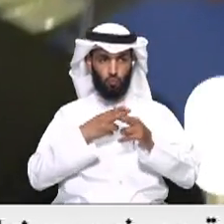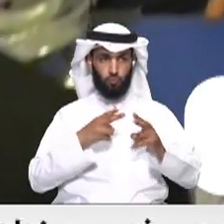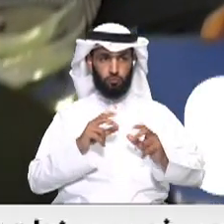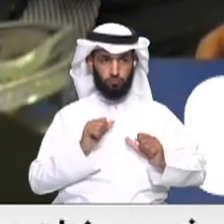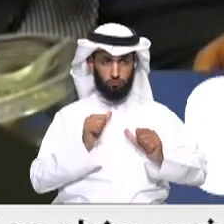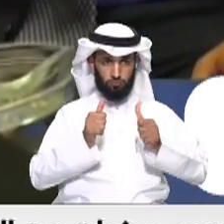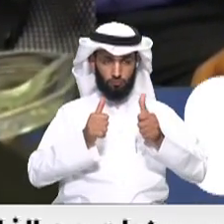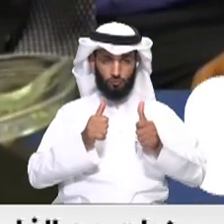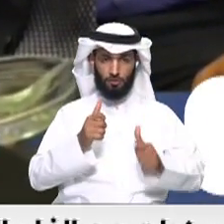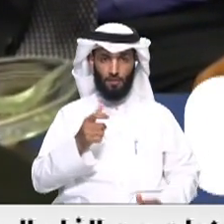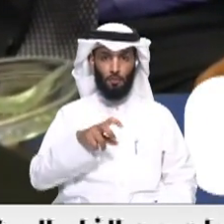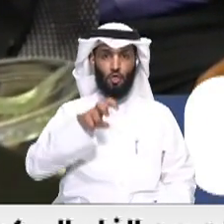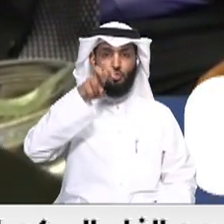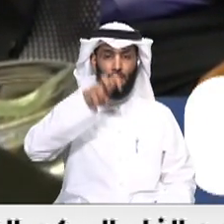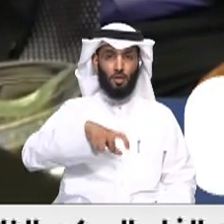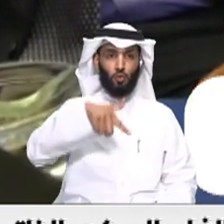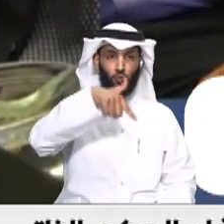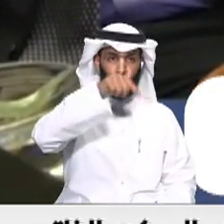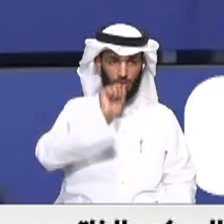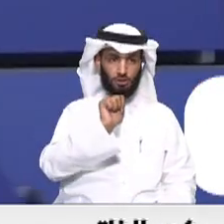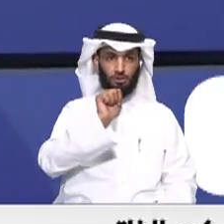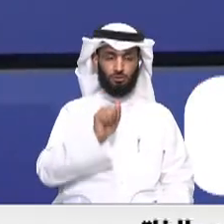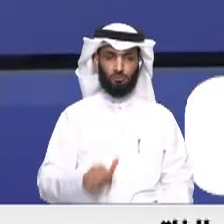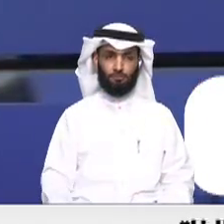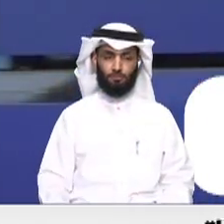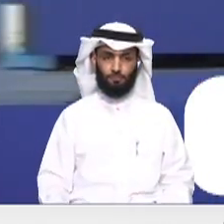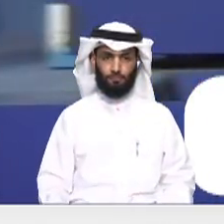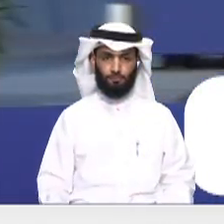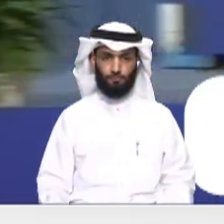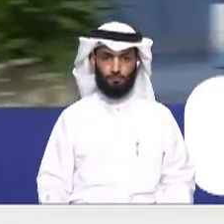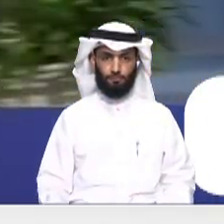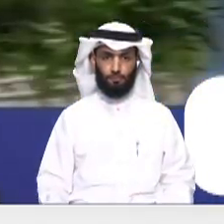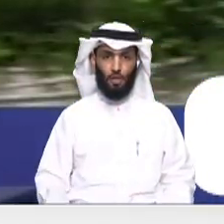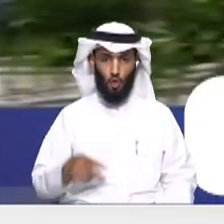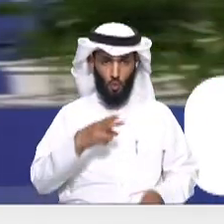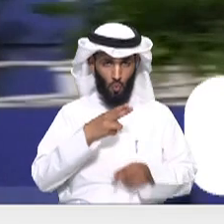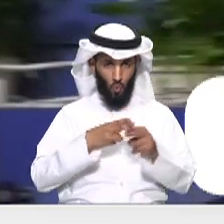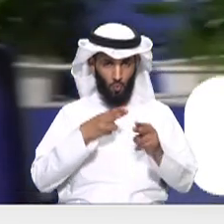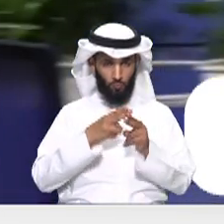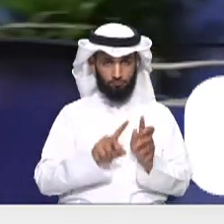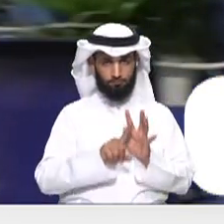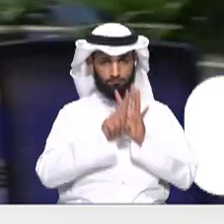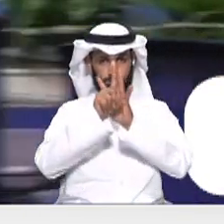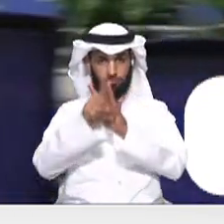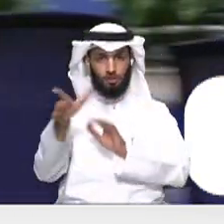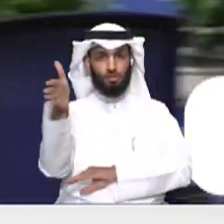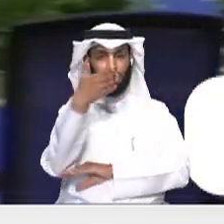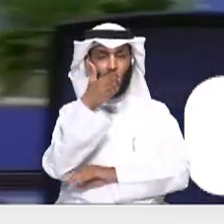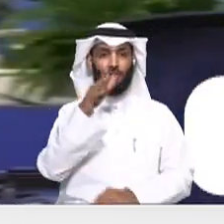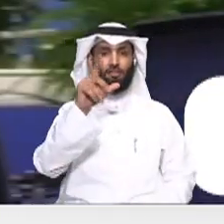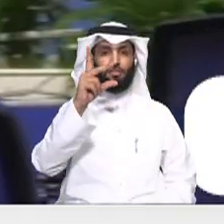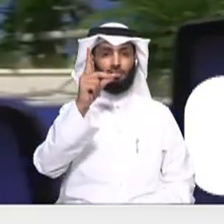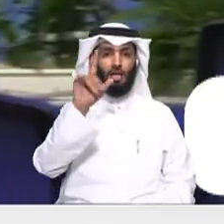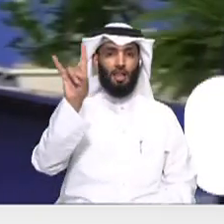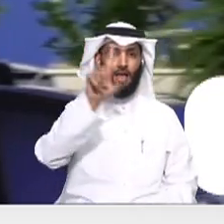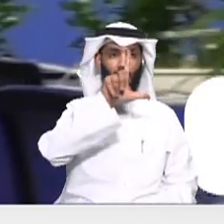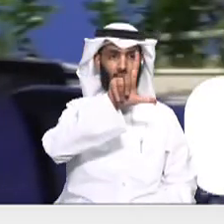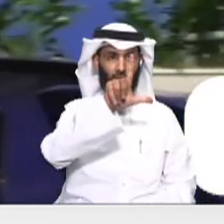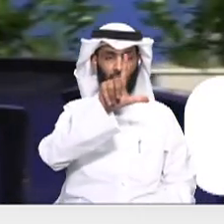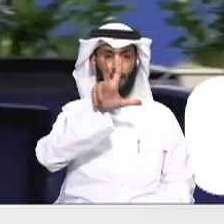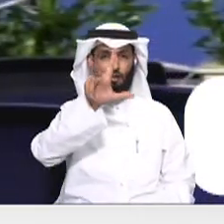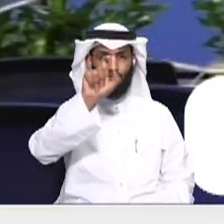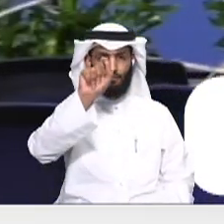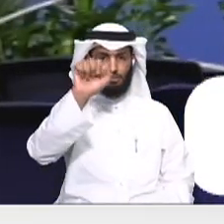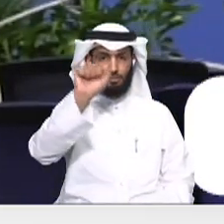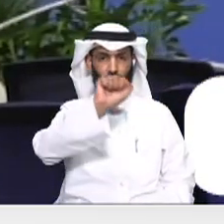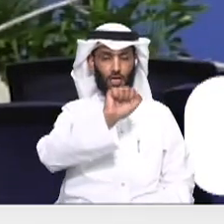السنوي 68 للوكالة الذرية. رئيس الوفد الكويتي السفير طلال الفصام أشاد في كلمة له